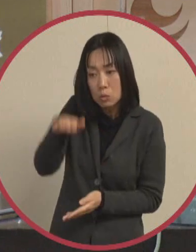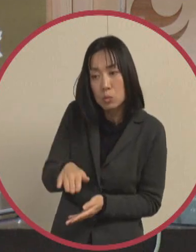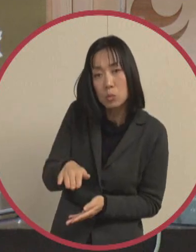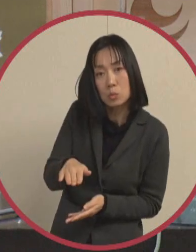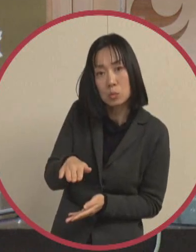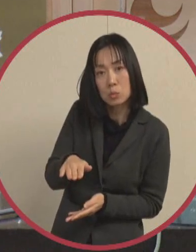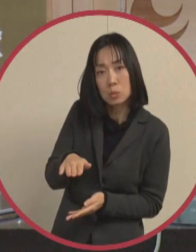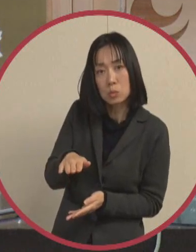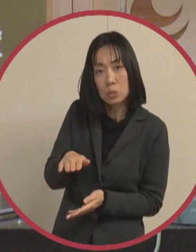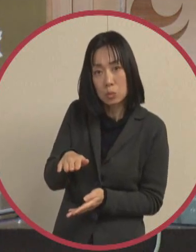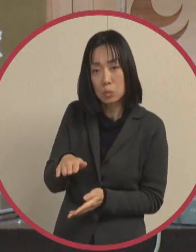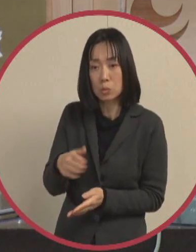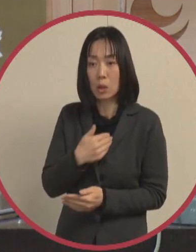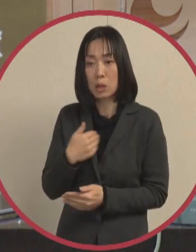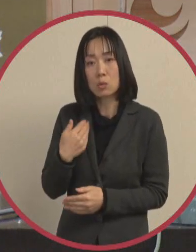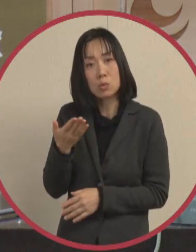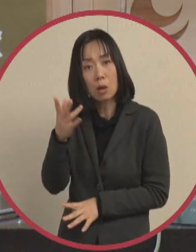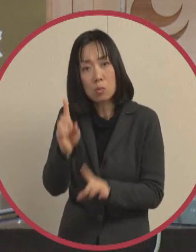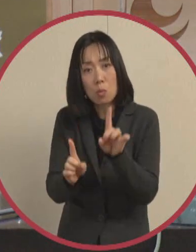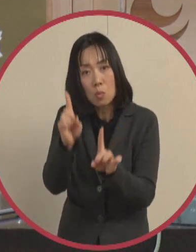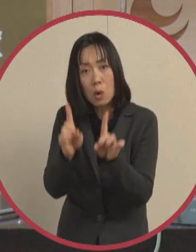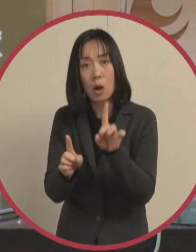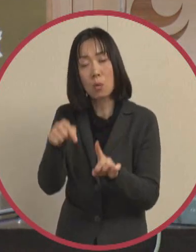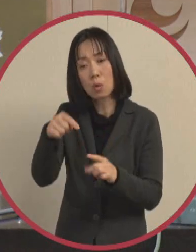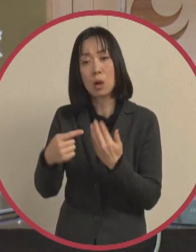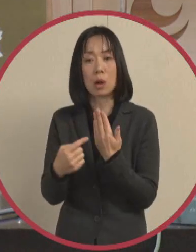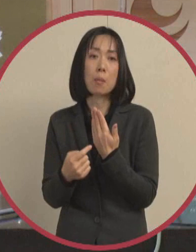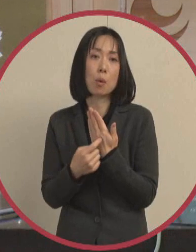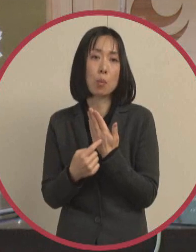が非常に大きなポイント